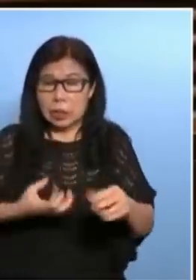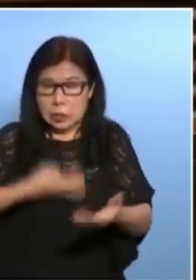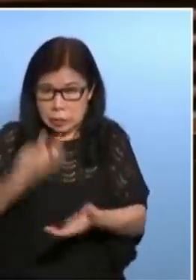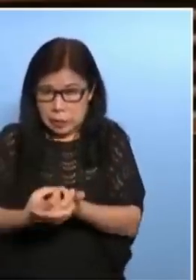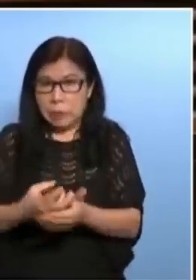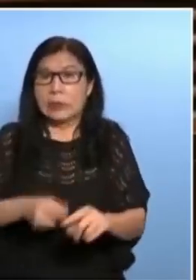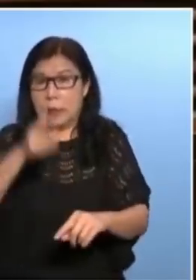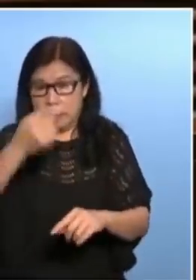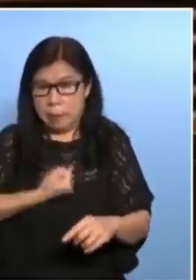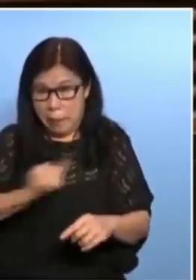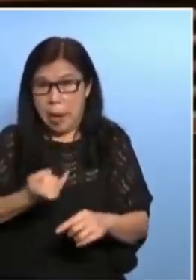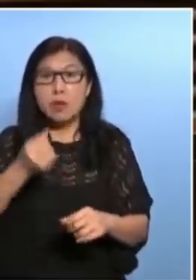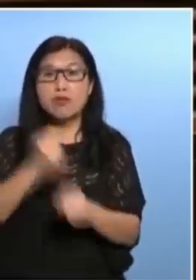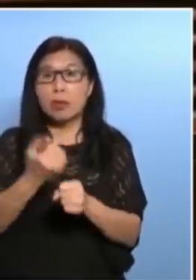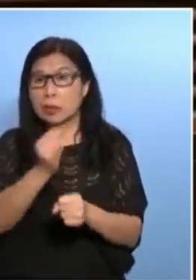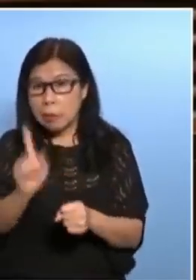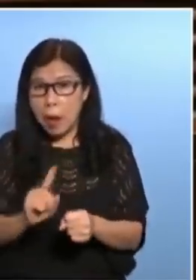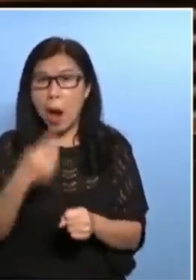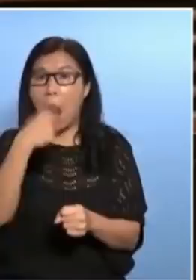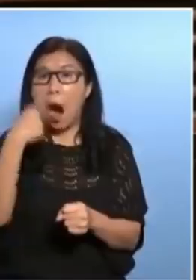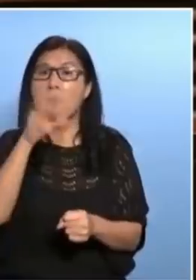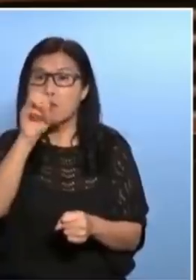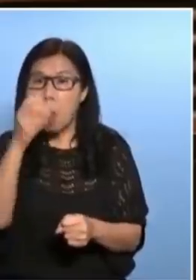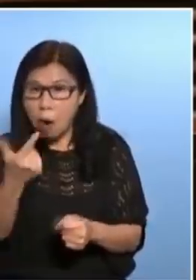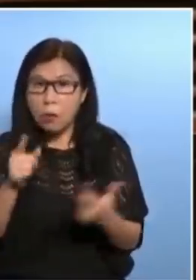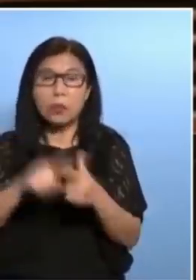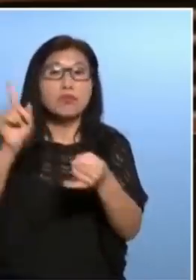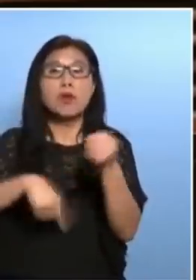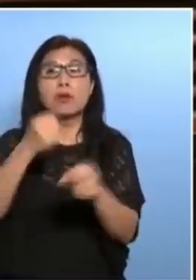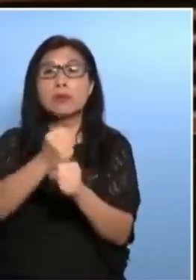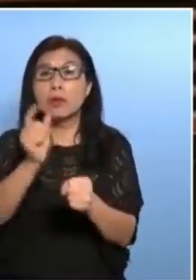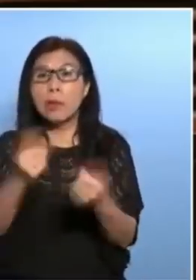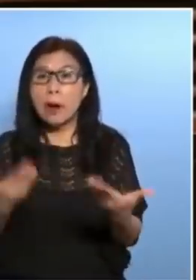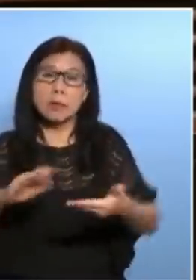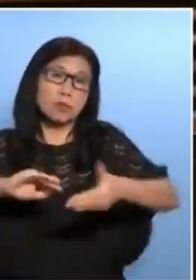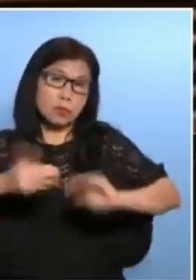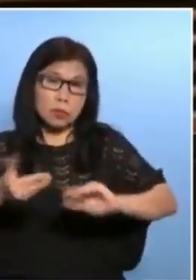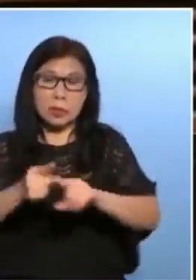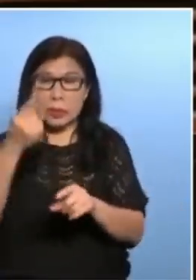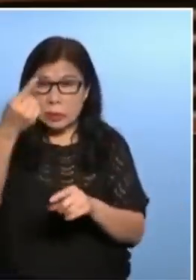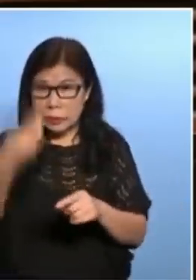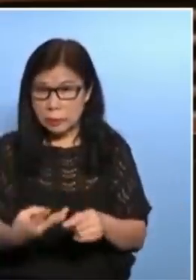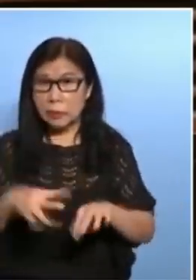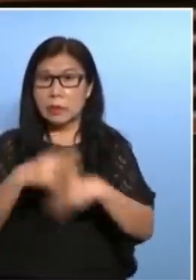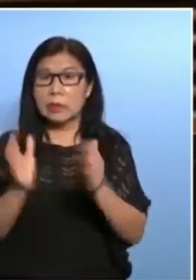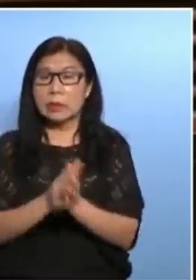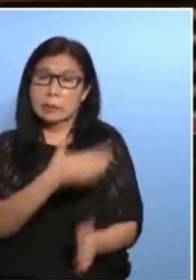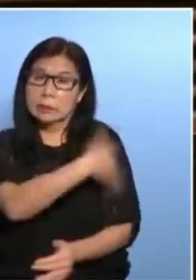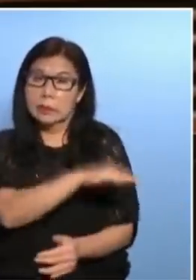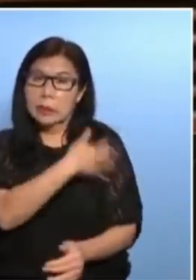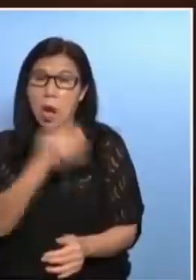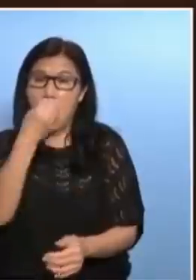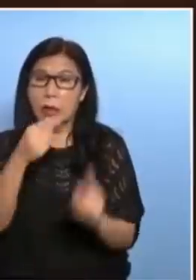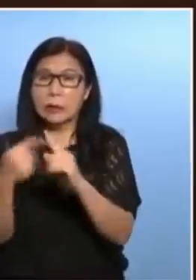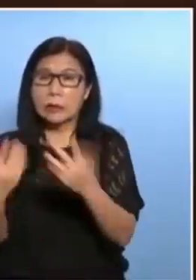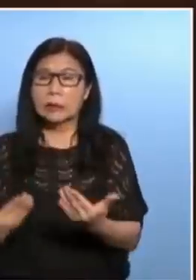討深刻反省，把口是這樣說，但是做出來的反而就是一次又一次當香港人冇道。 楊